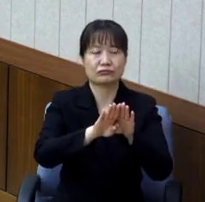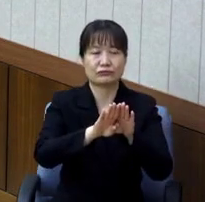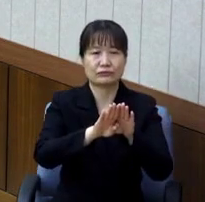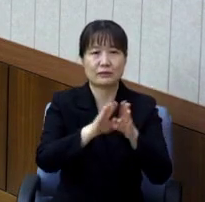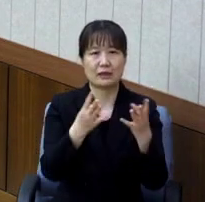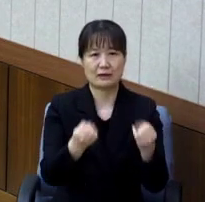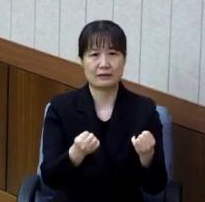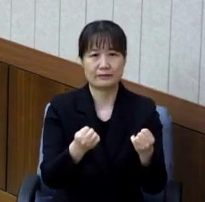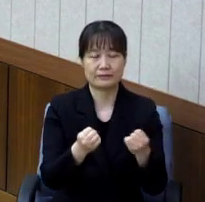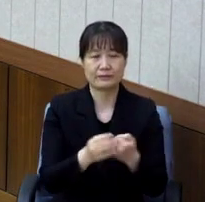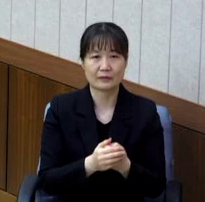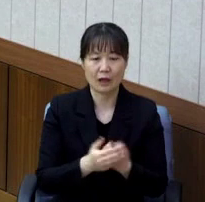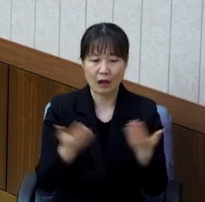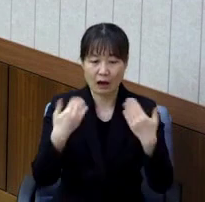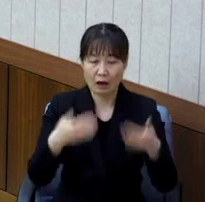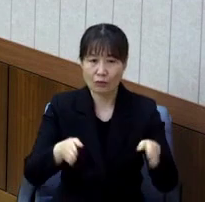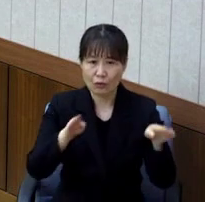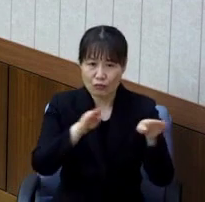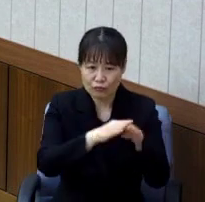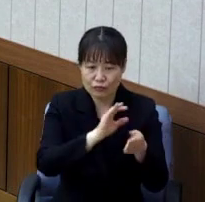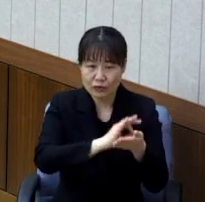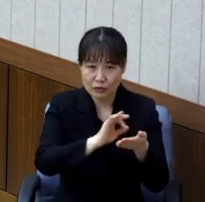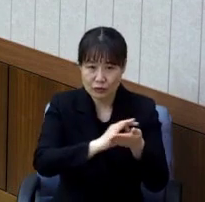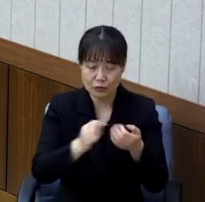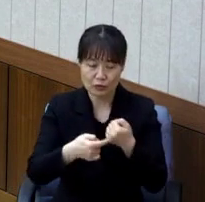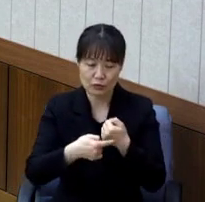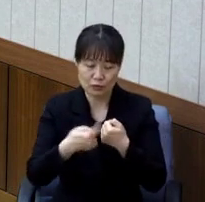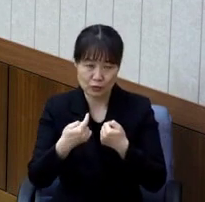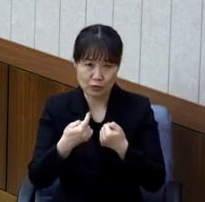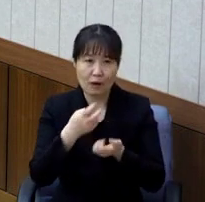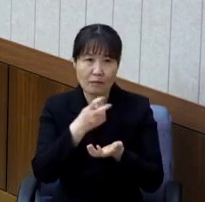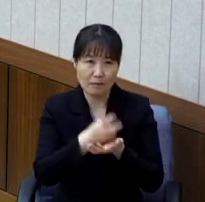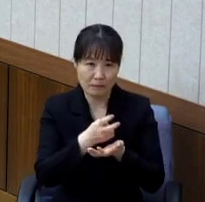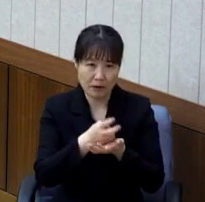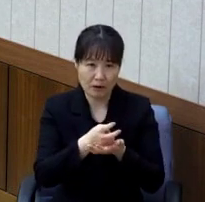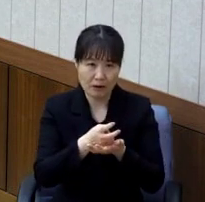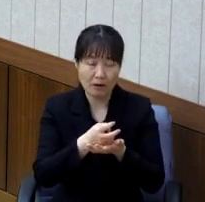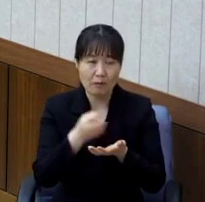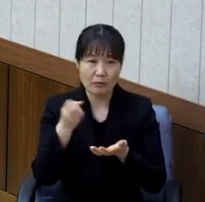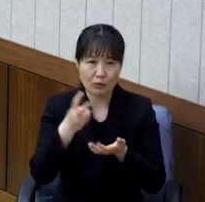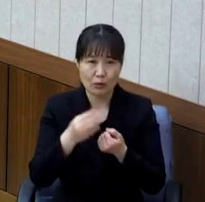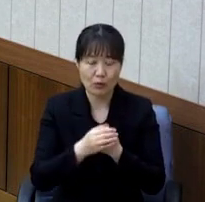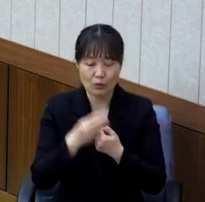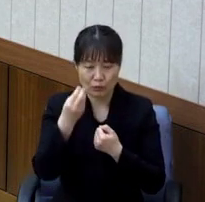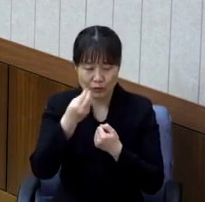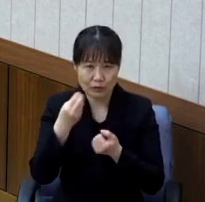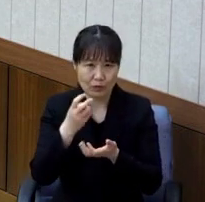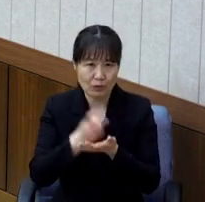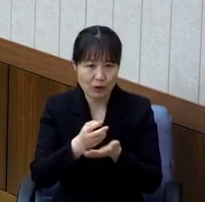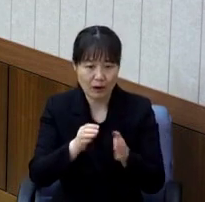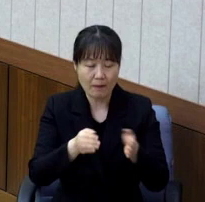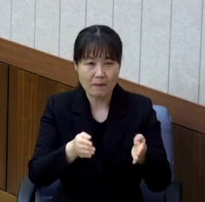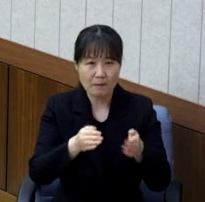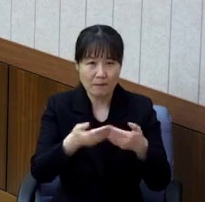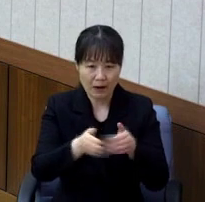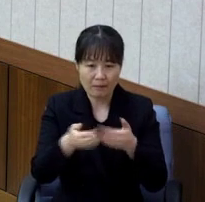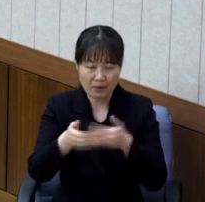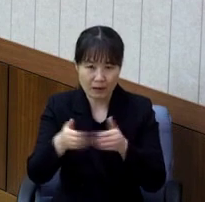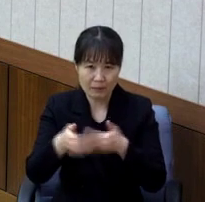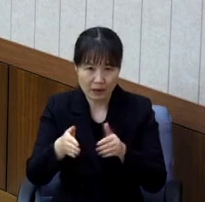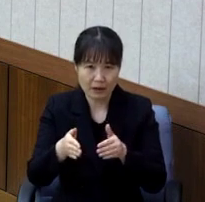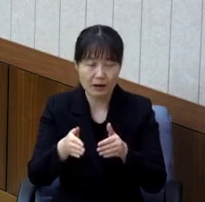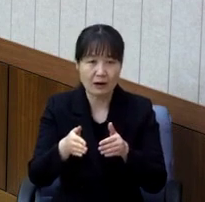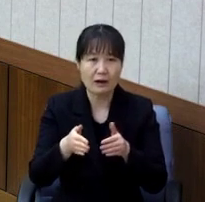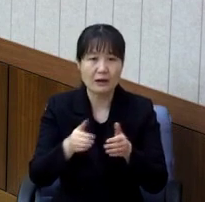있습니다 학교 시설의 이용은 초등 교육법과 경기도 고등학교 이하 가급 학교 시설 개방 및 이용에 관한 규칙에